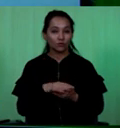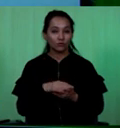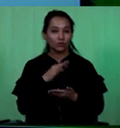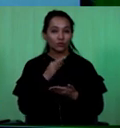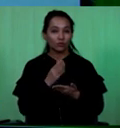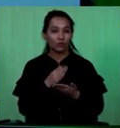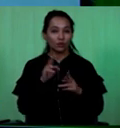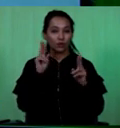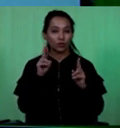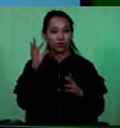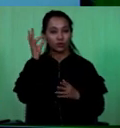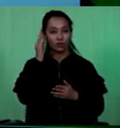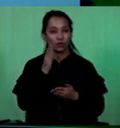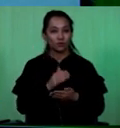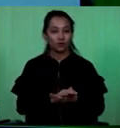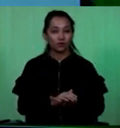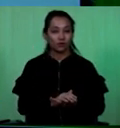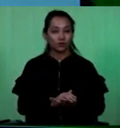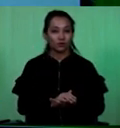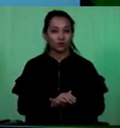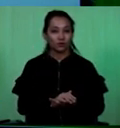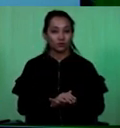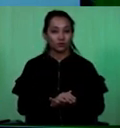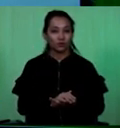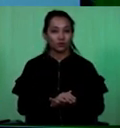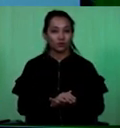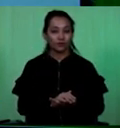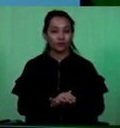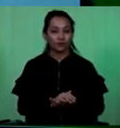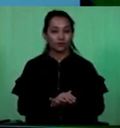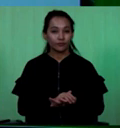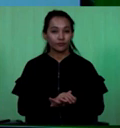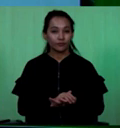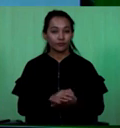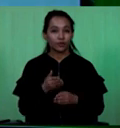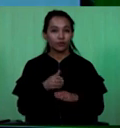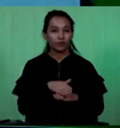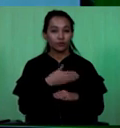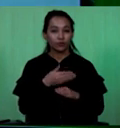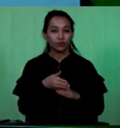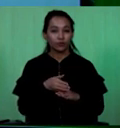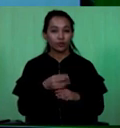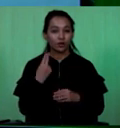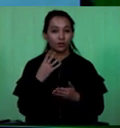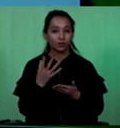Qoidani esga olamiz. Demak, bo'luvchini topish uchun nima qilar edik?